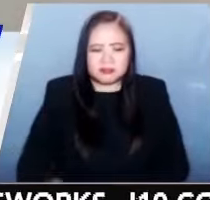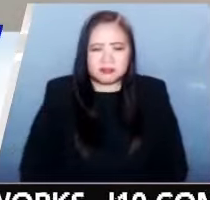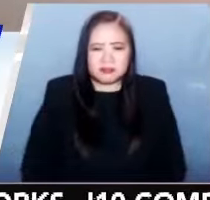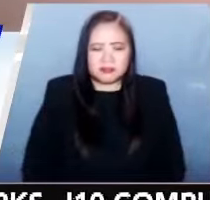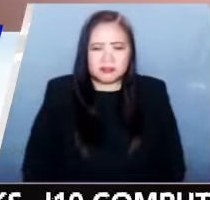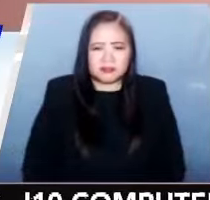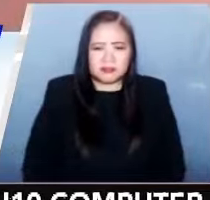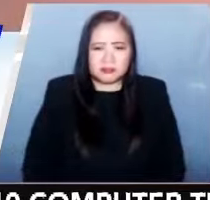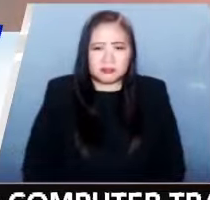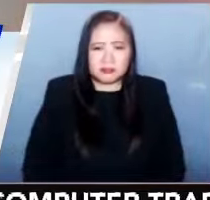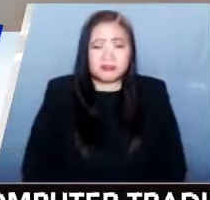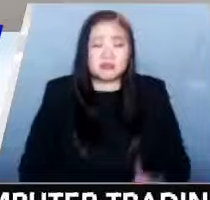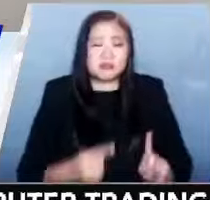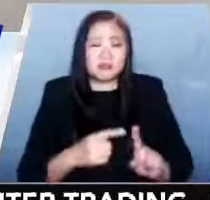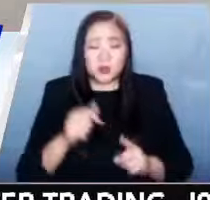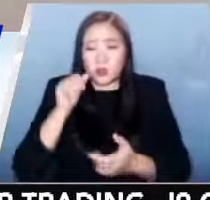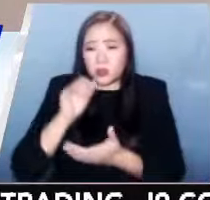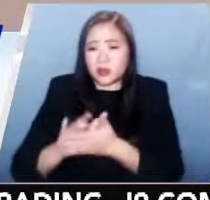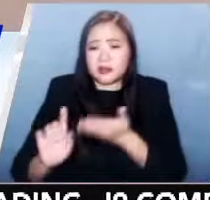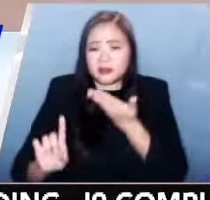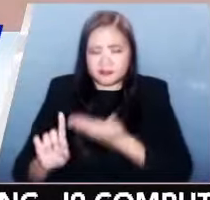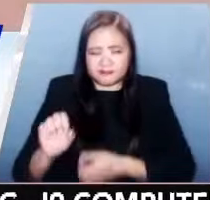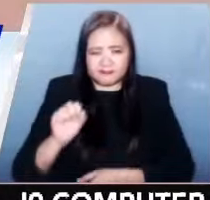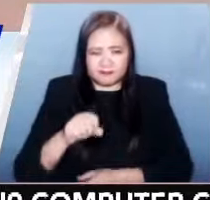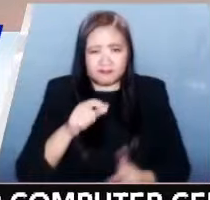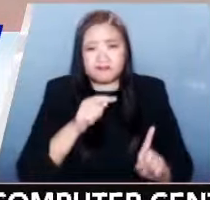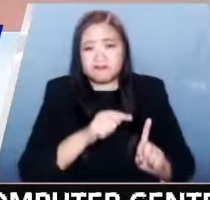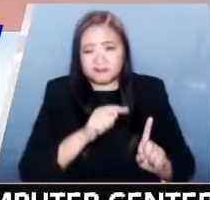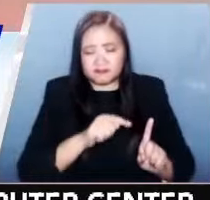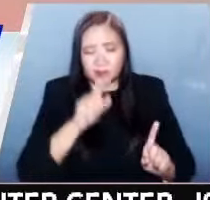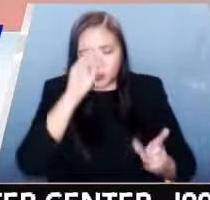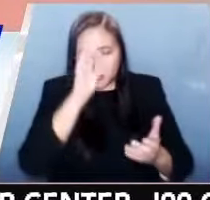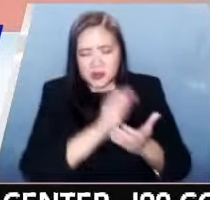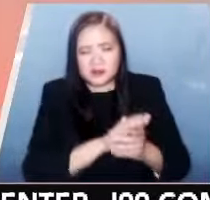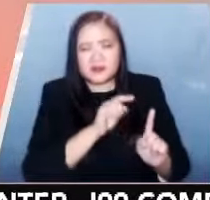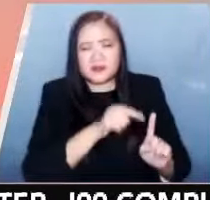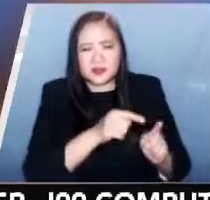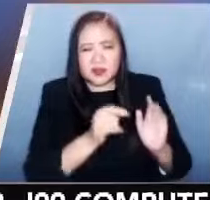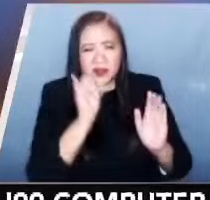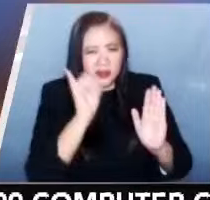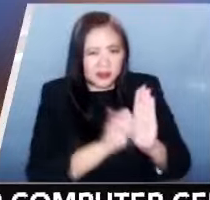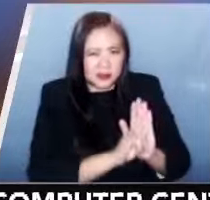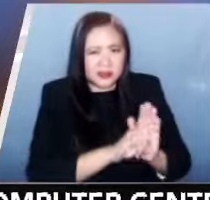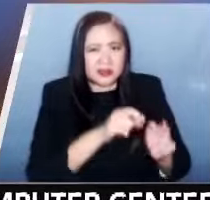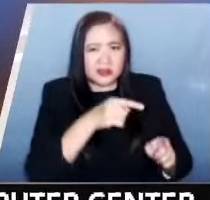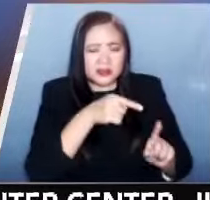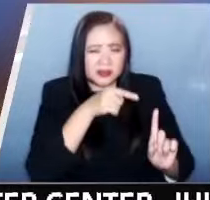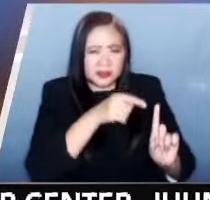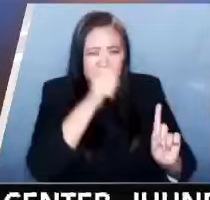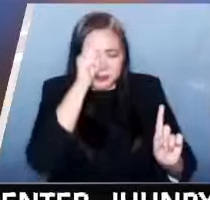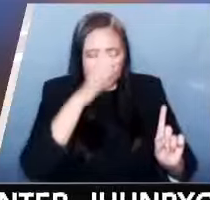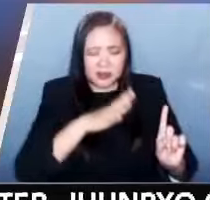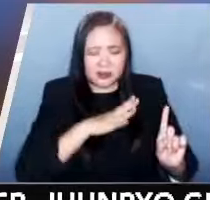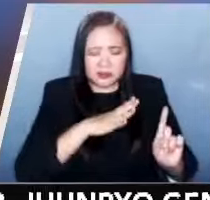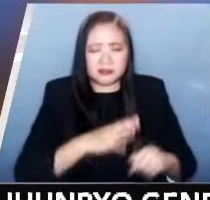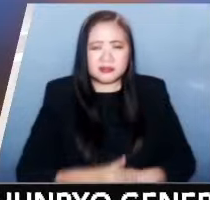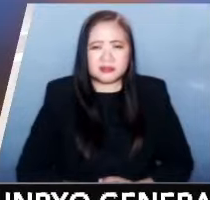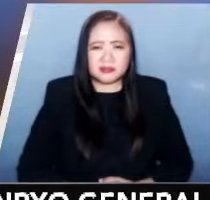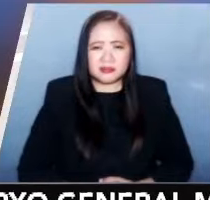ng biktima ang nagkumpirma sa pulisya ng pagkakakilala ng lalaking nasawi. Nalaman nila, pamilya nila